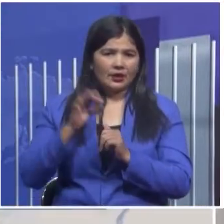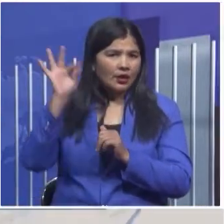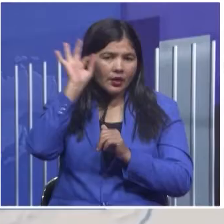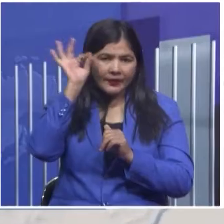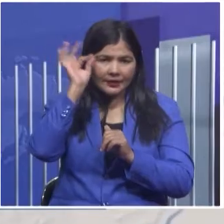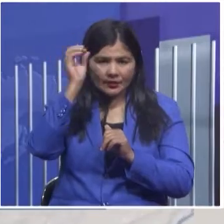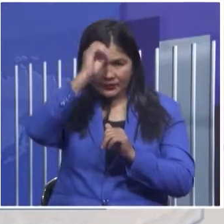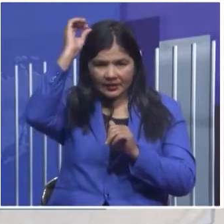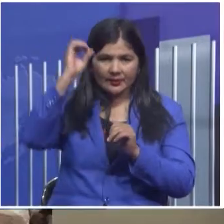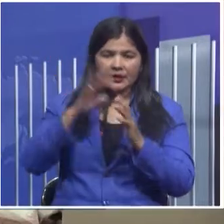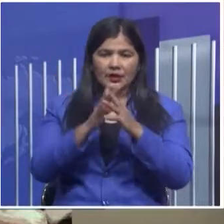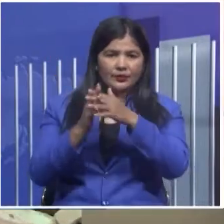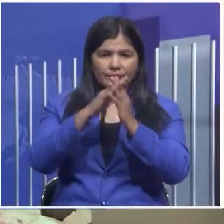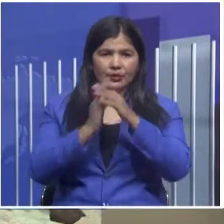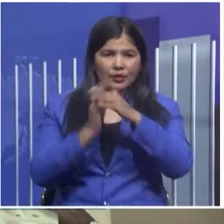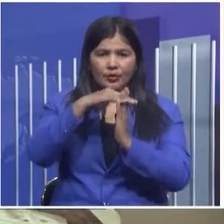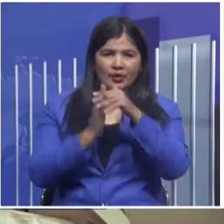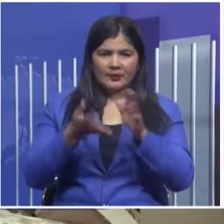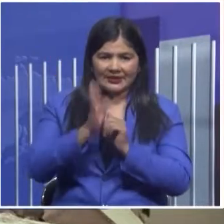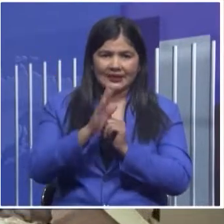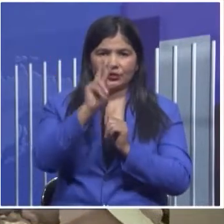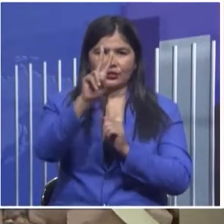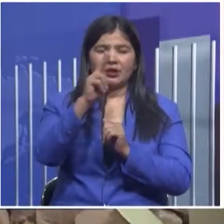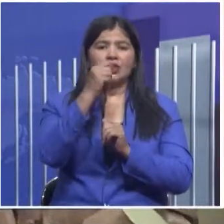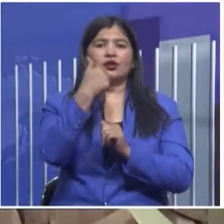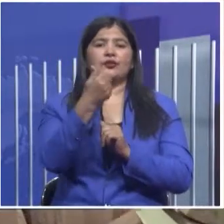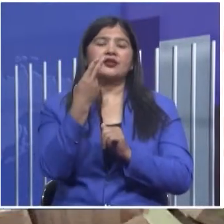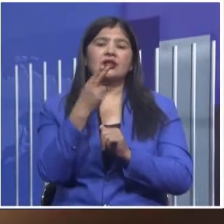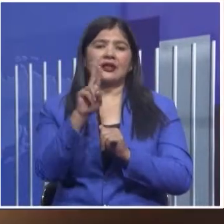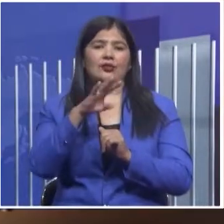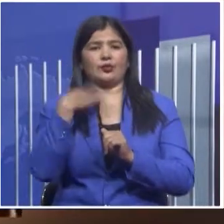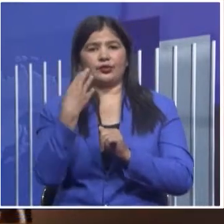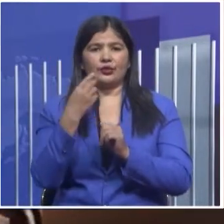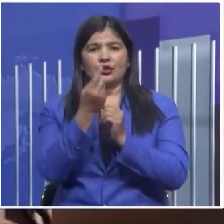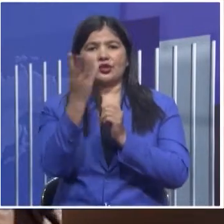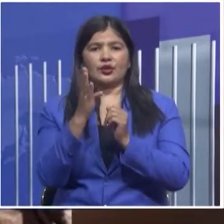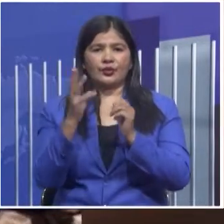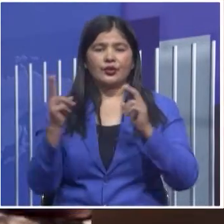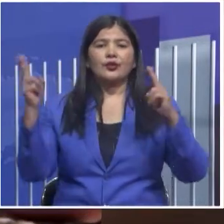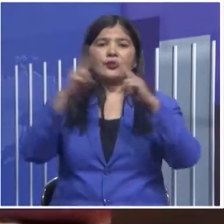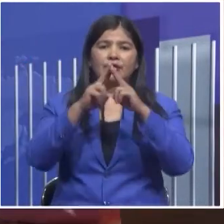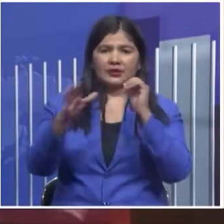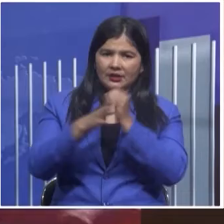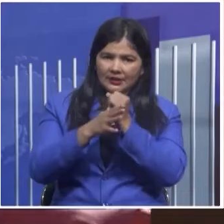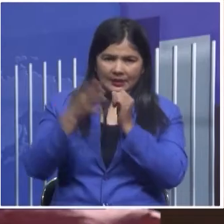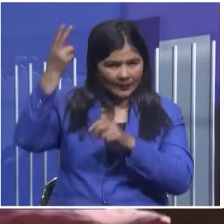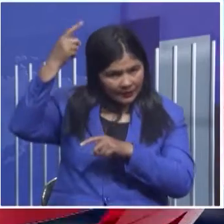अफगानिस्तानको पश्चिमी भूभागमा भूकम्प जाँदा त्यसमा परेर 26 जनाको मृत्यु, 100 भौतिक संरचनामा क्षति।